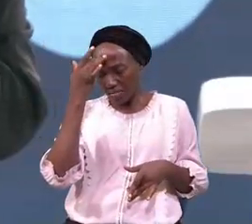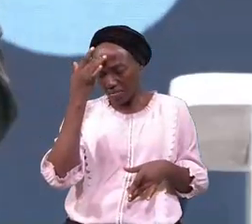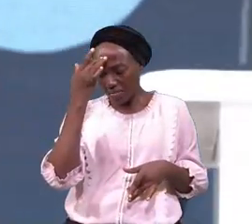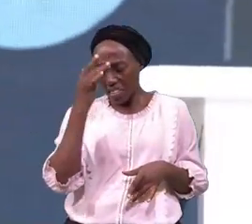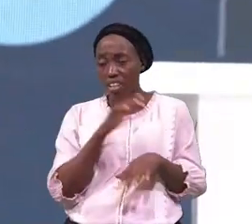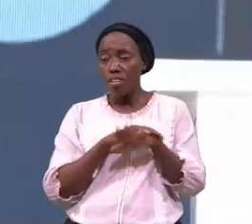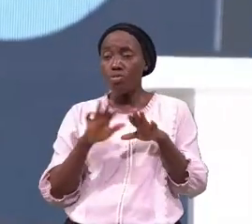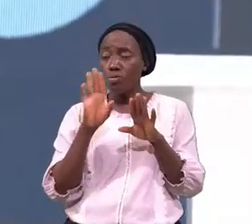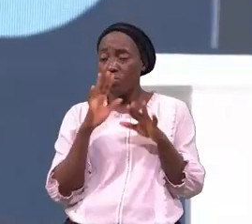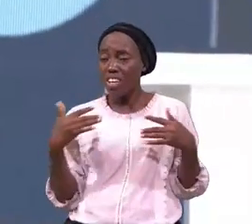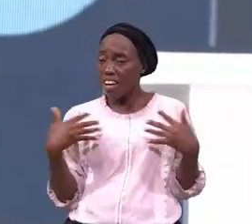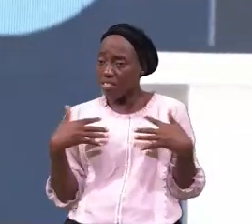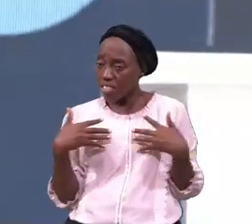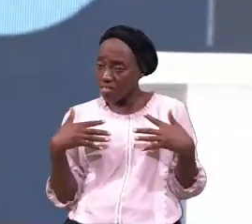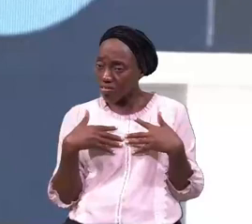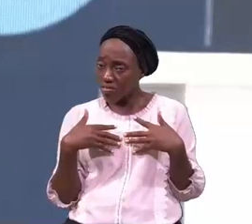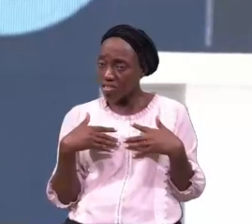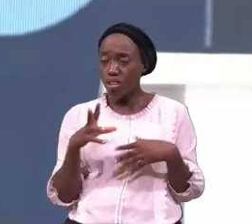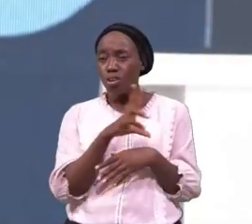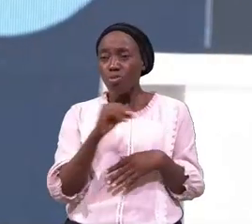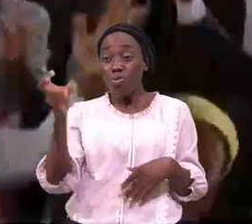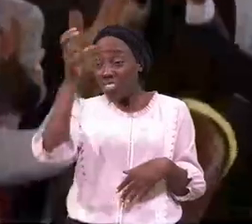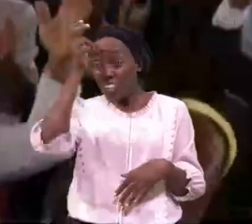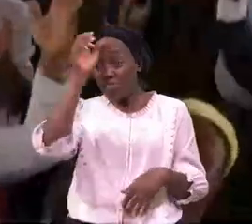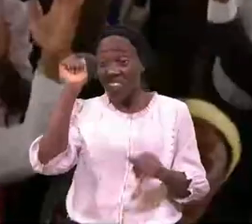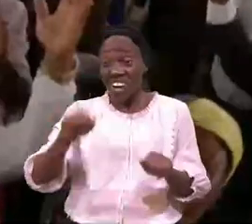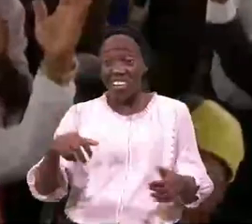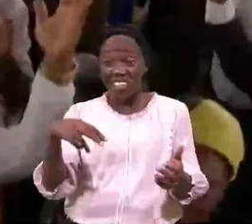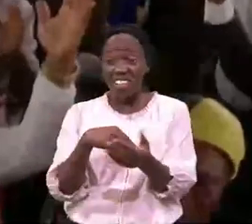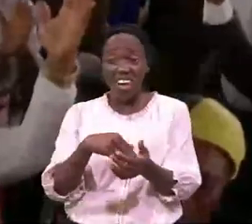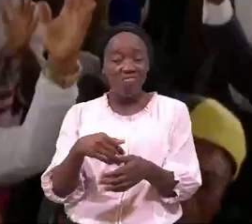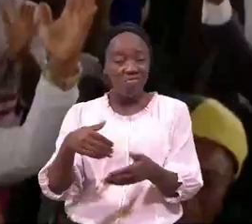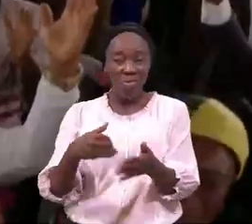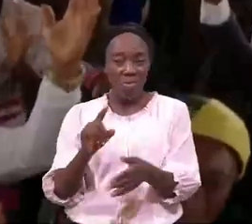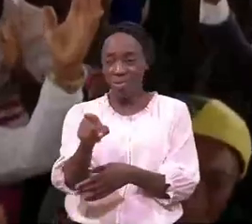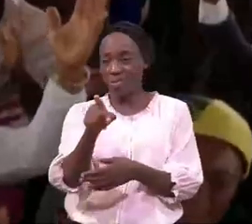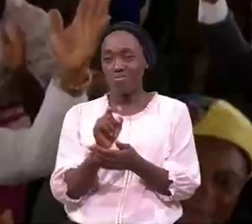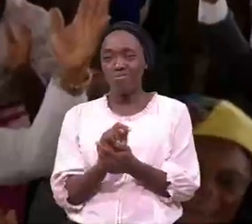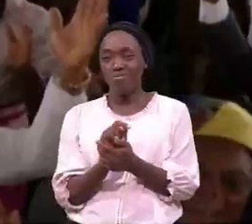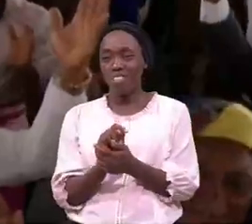N'aie pas peur. Aucun démon ne peut tenir devant toi.